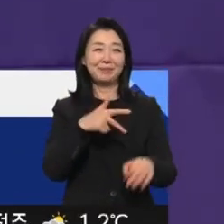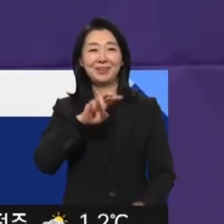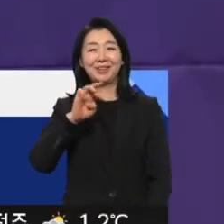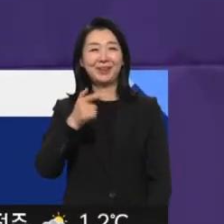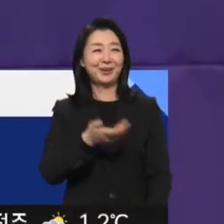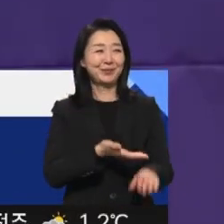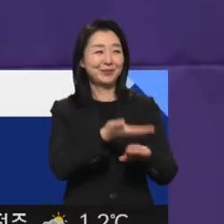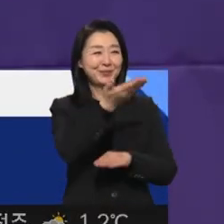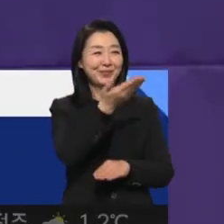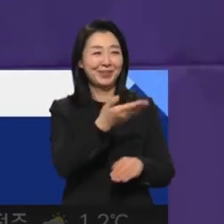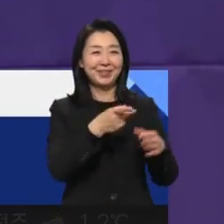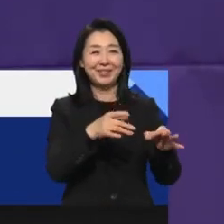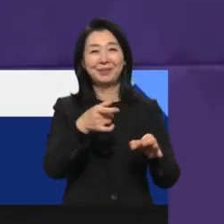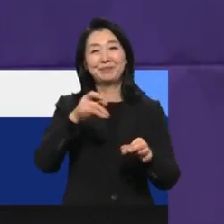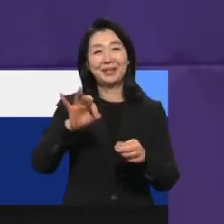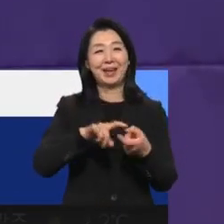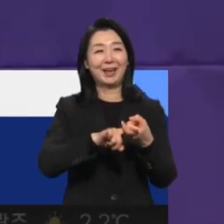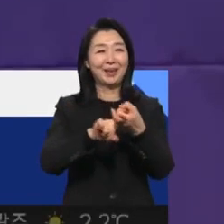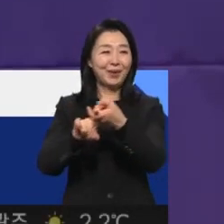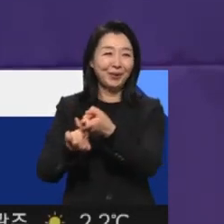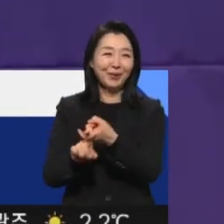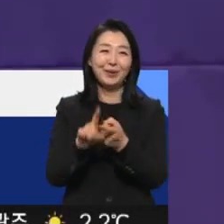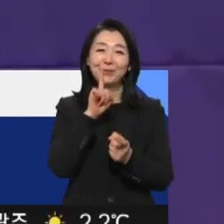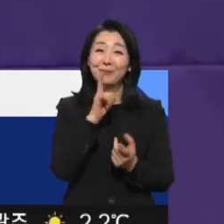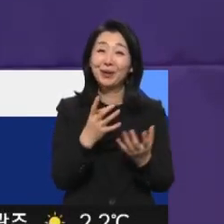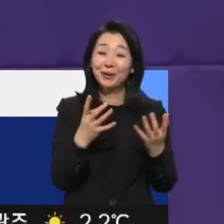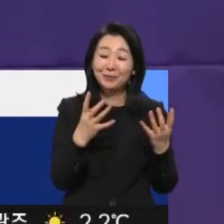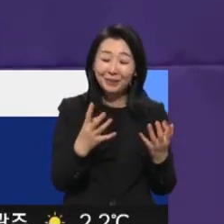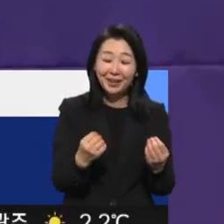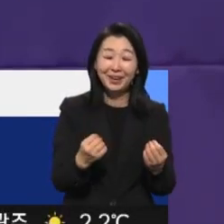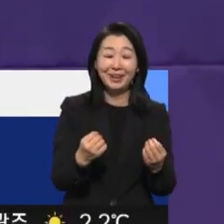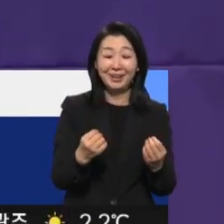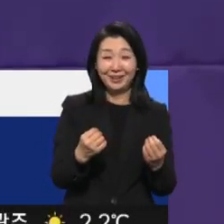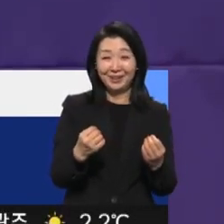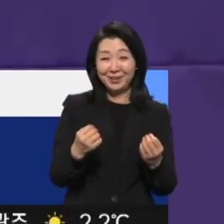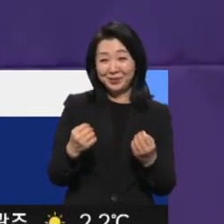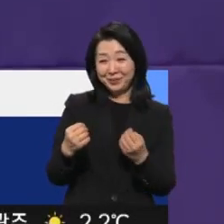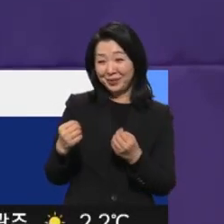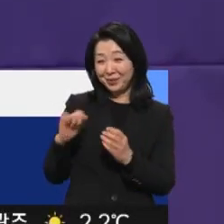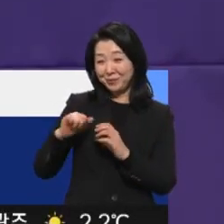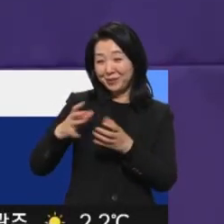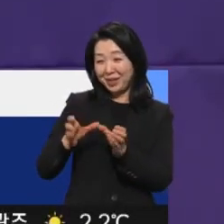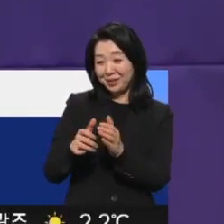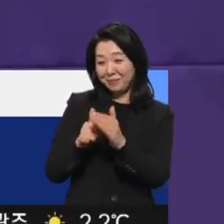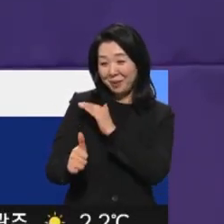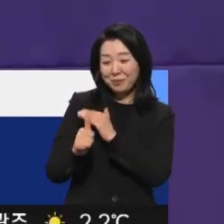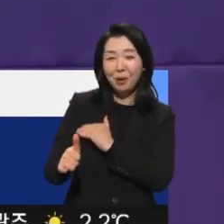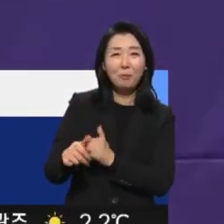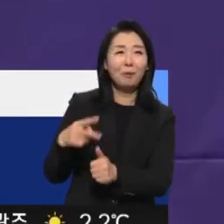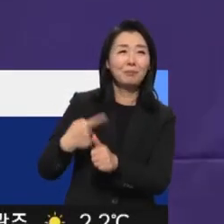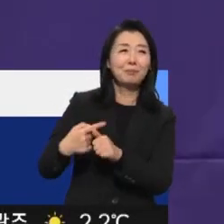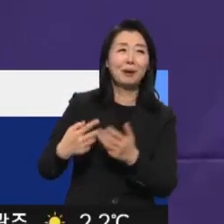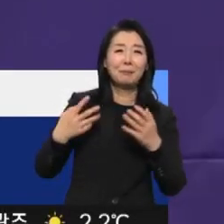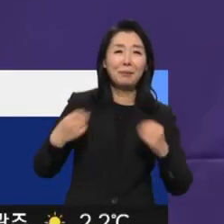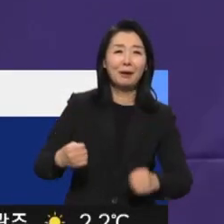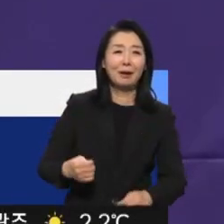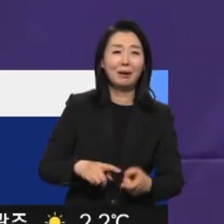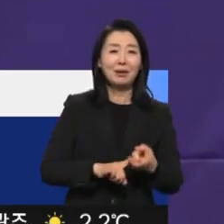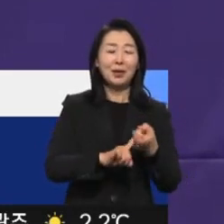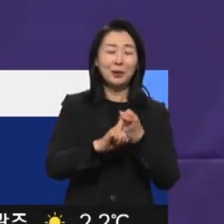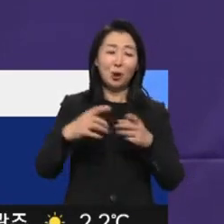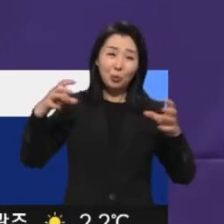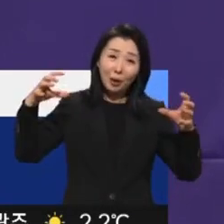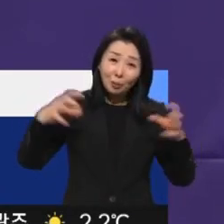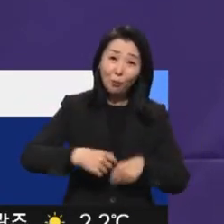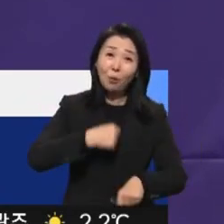뭐 김장 연대니 뭐니 이런 얘기를 해가지고 많은 당권 주자들이 뭐 비판들을 하더라고요. 연대와 통합을